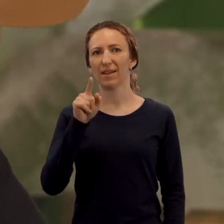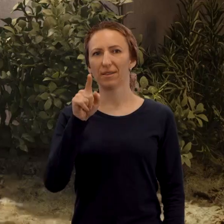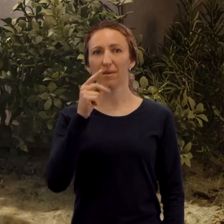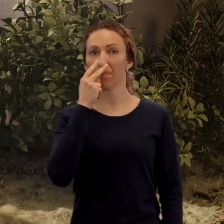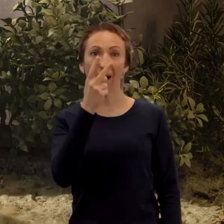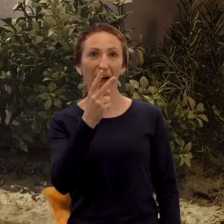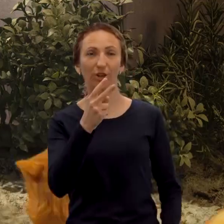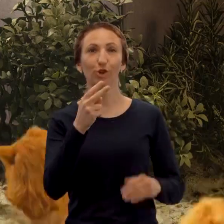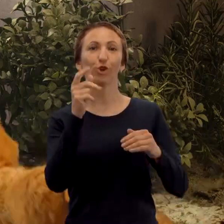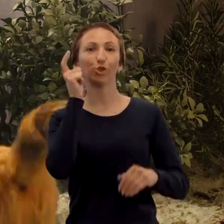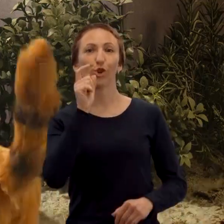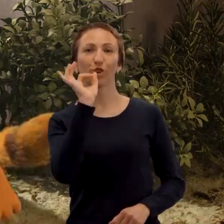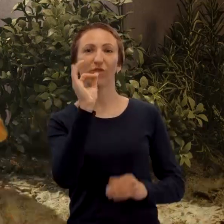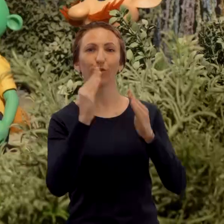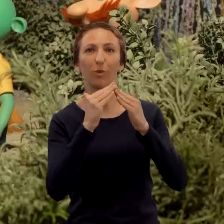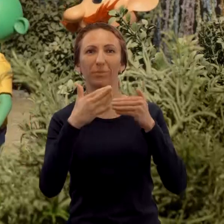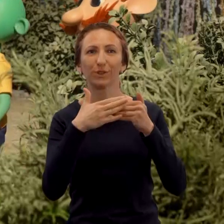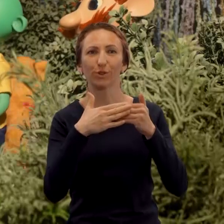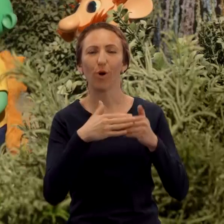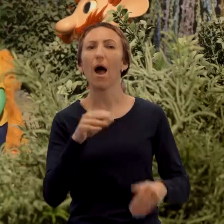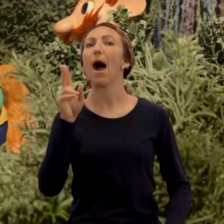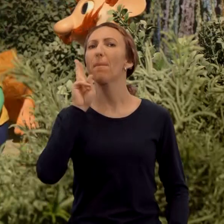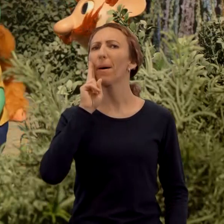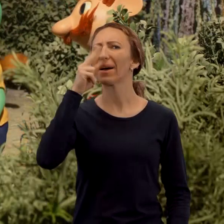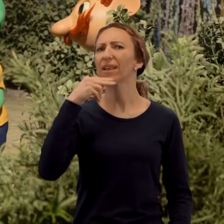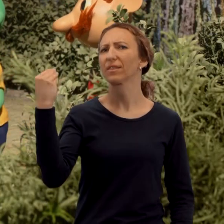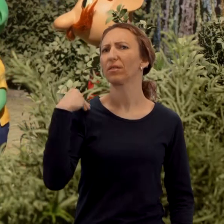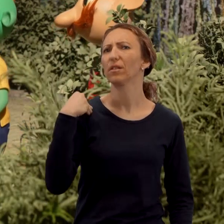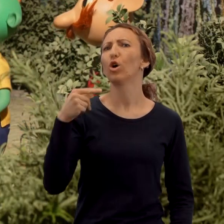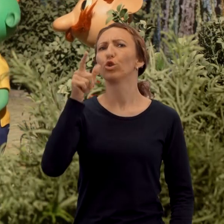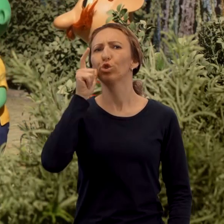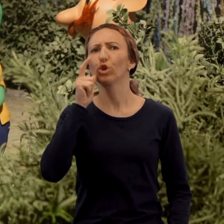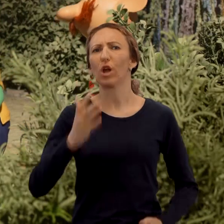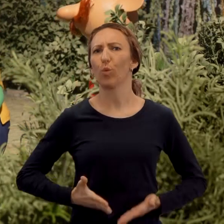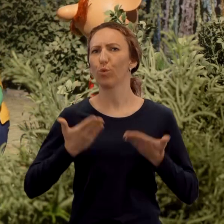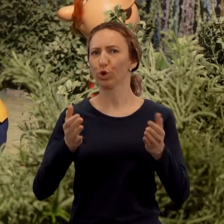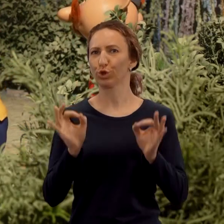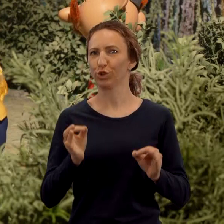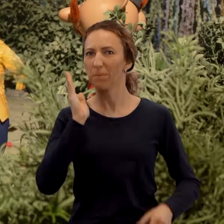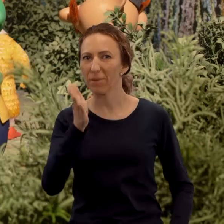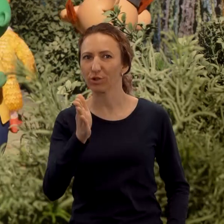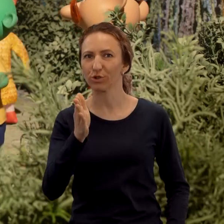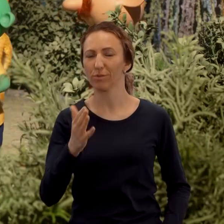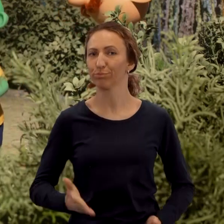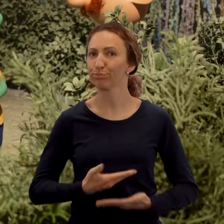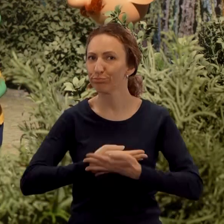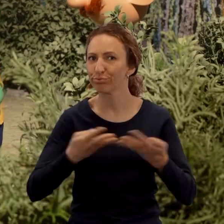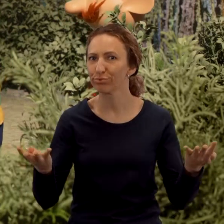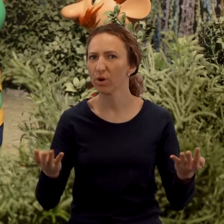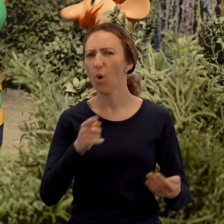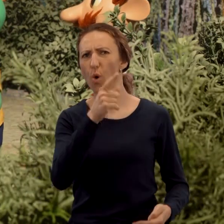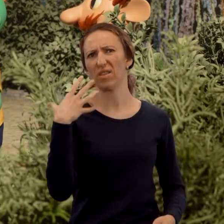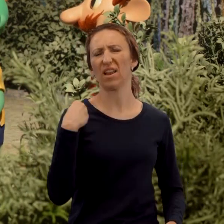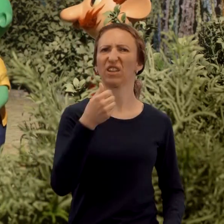Patrzcie Dochodzimy już do domu cioci Mama i tata mówili, że ciocia ma dzisiaj urodziny I urządza imprezę